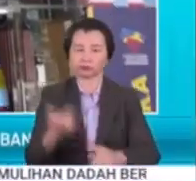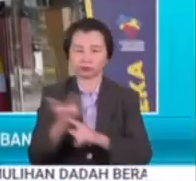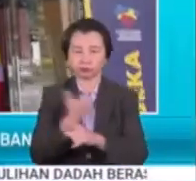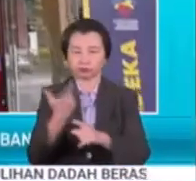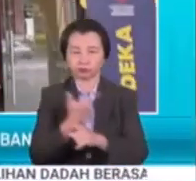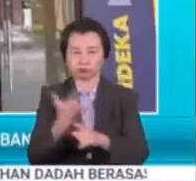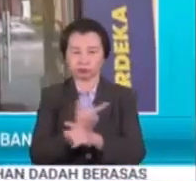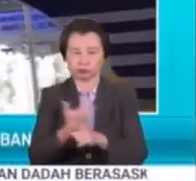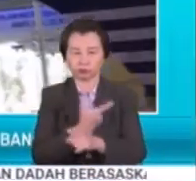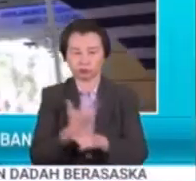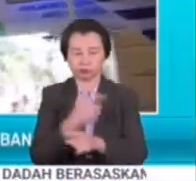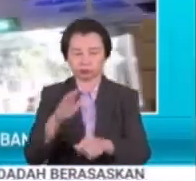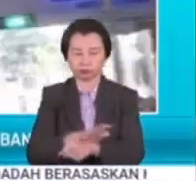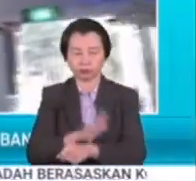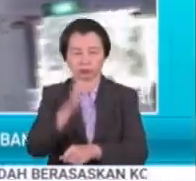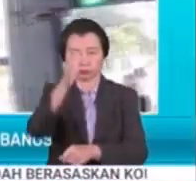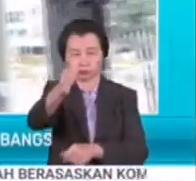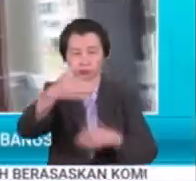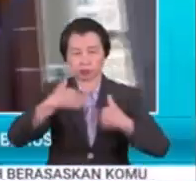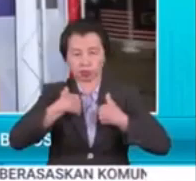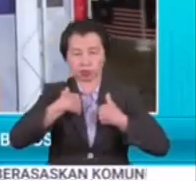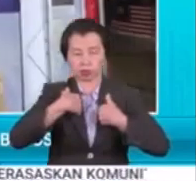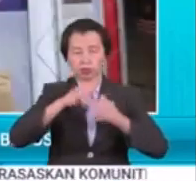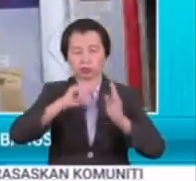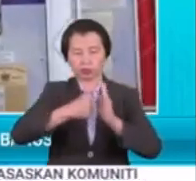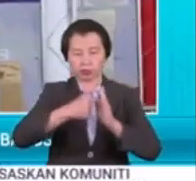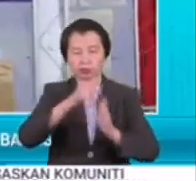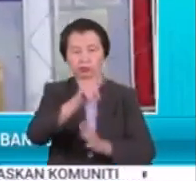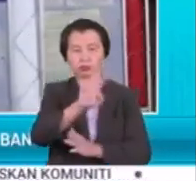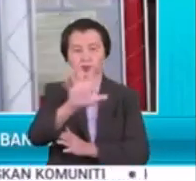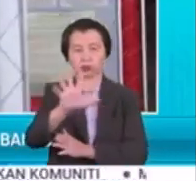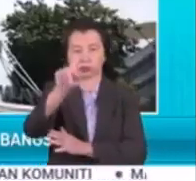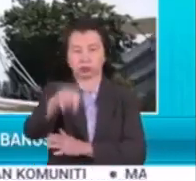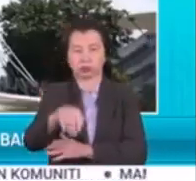sambutan hari kebangsaan akan diadakan mulai 25 ogoh